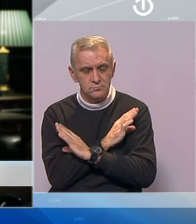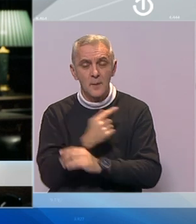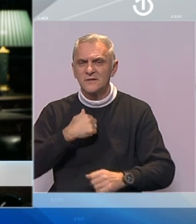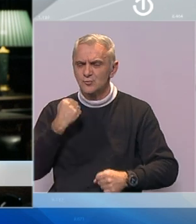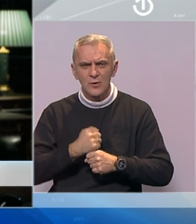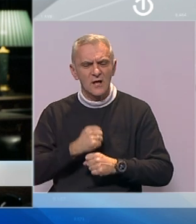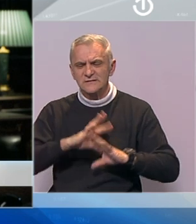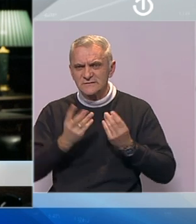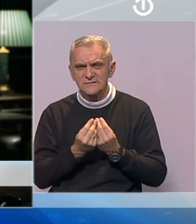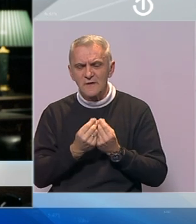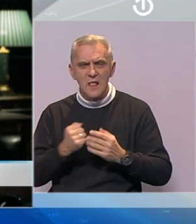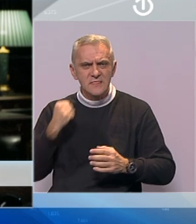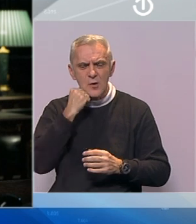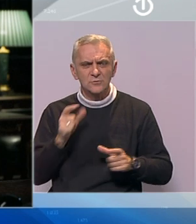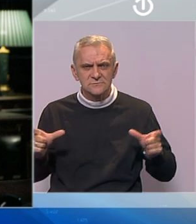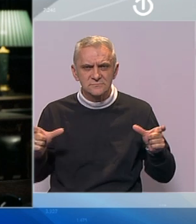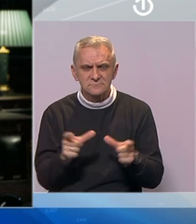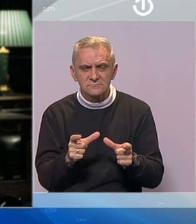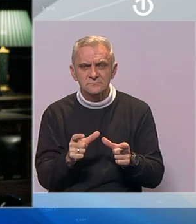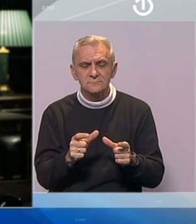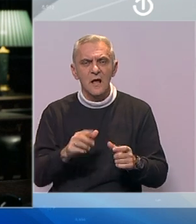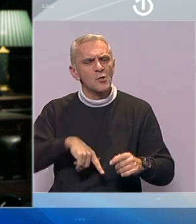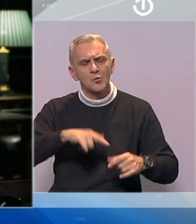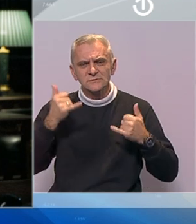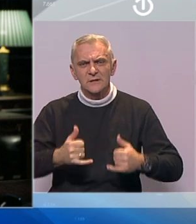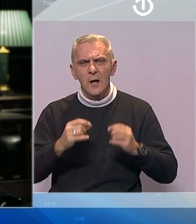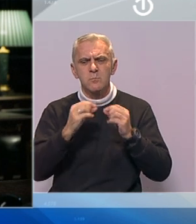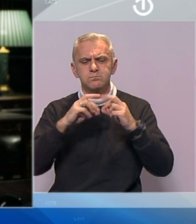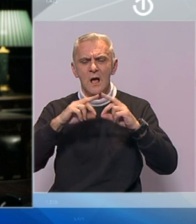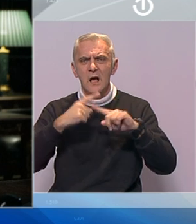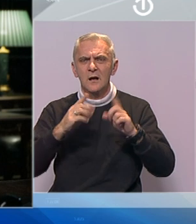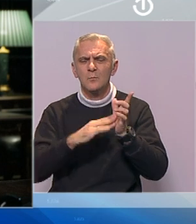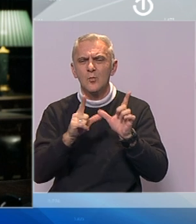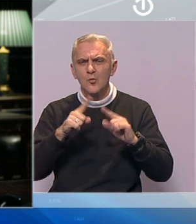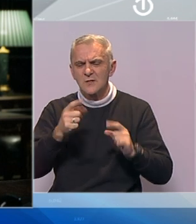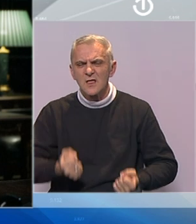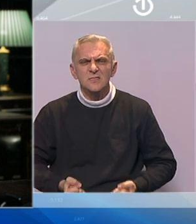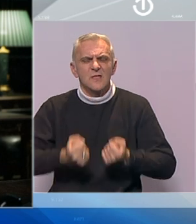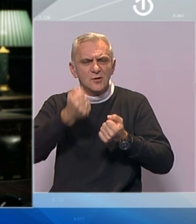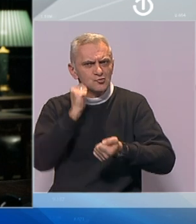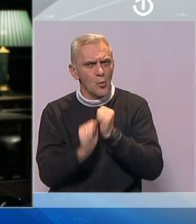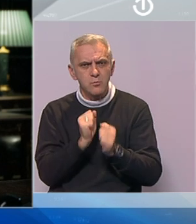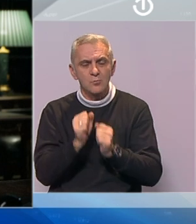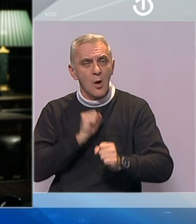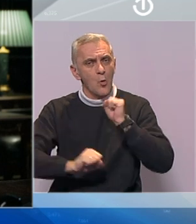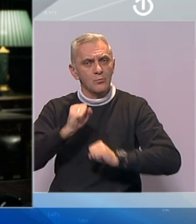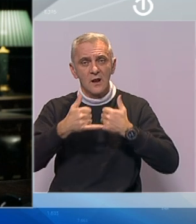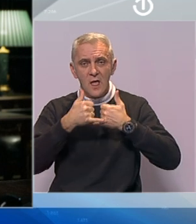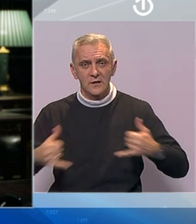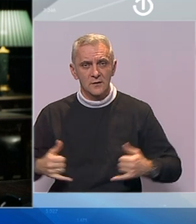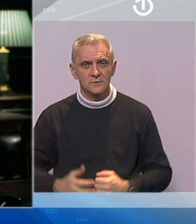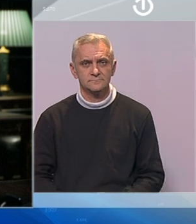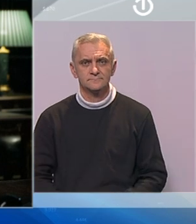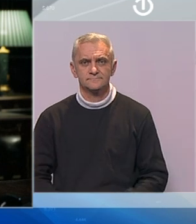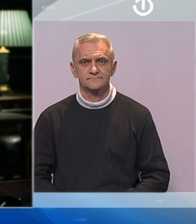da suzbijemo teroriste. Kao i do sada najteže je u Bahmutu, gdje se vode teške i važne bitke za obranu grada.